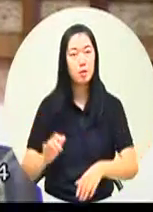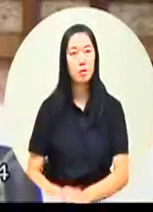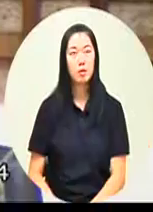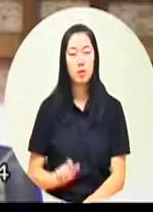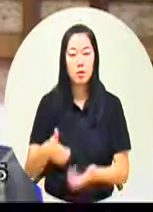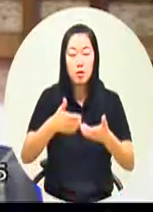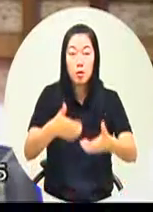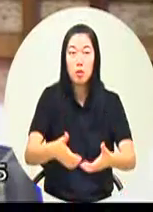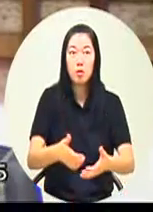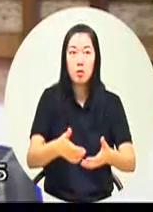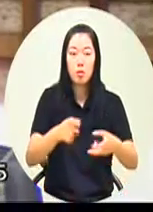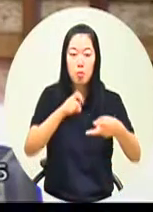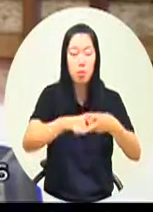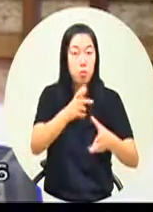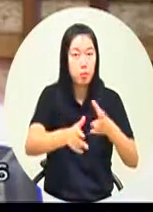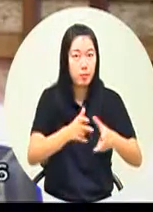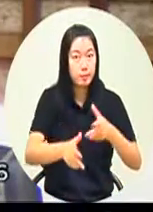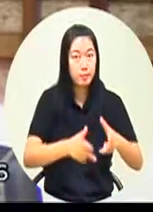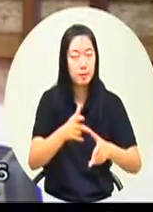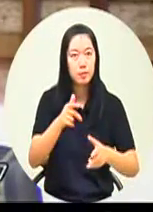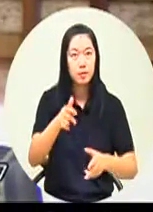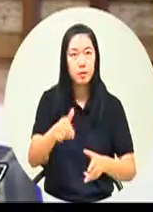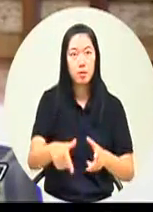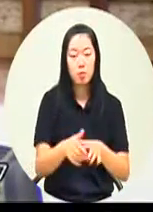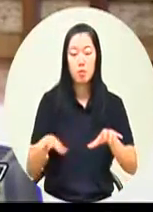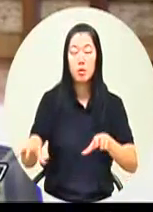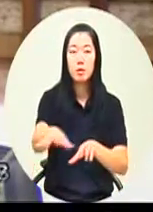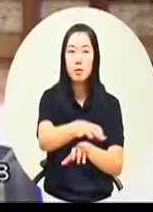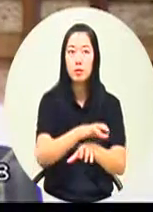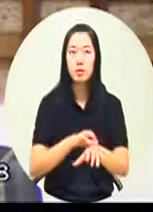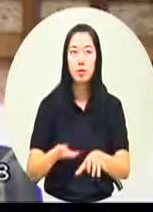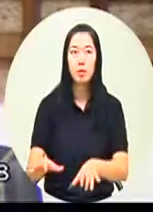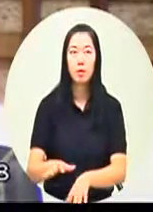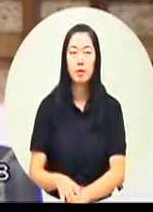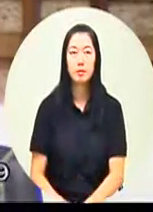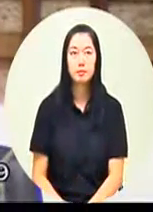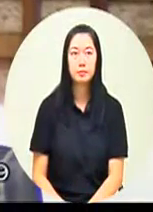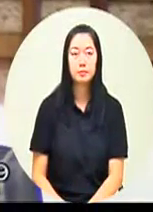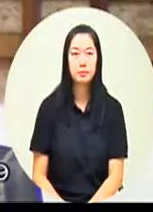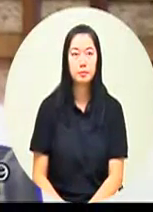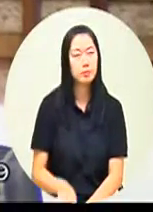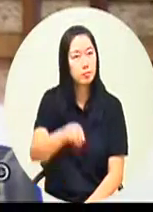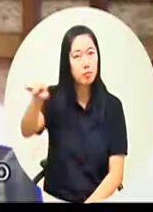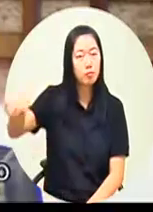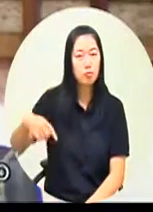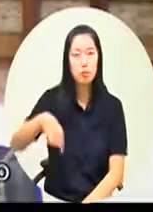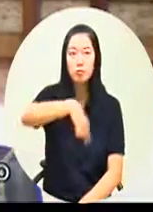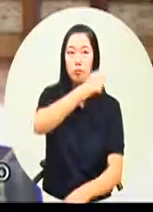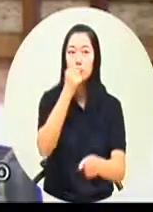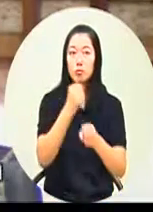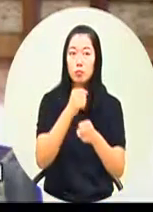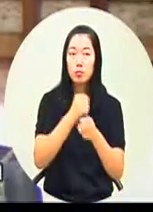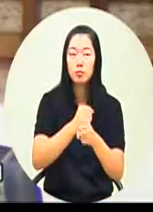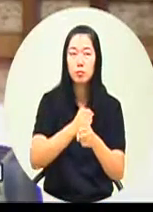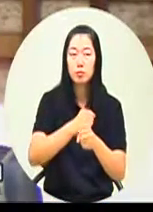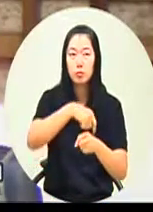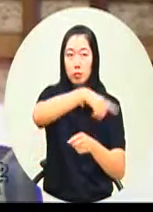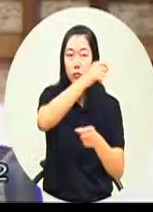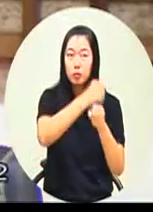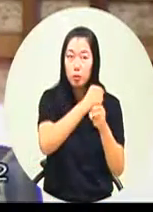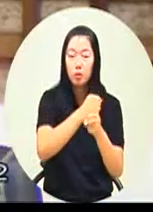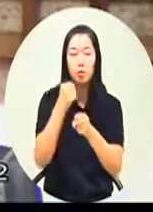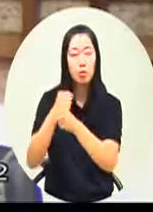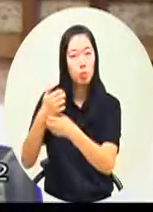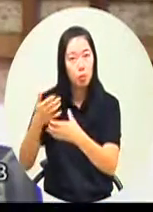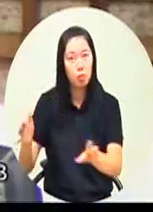业这个乡镇里面，他们上下班的时段刚好你都把你们的